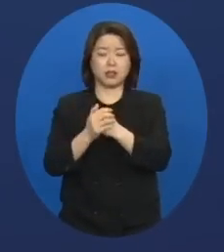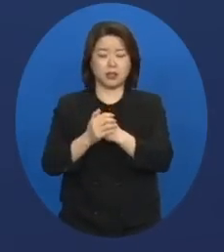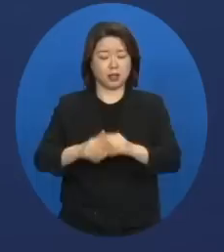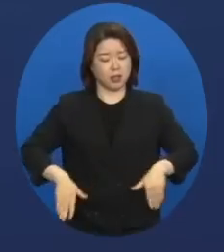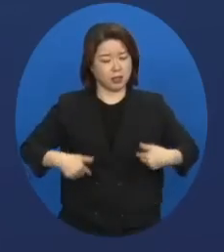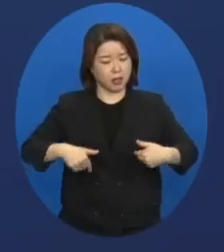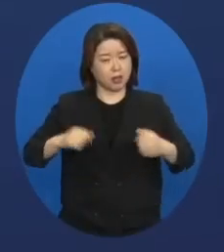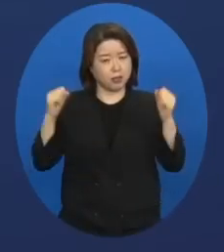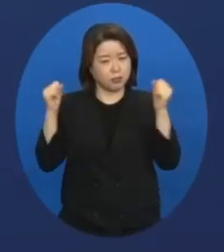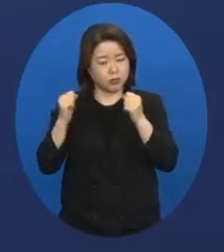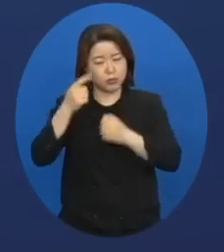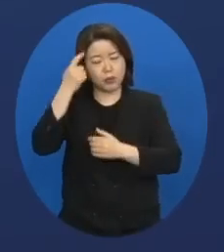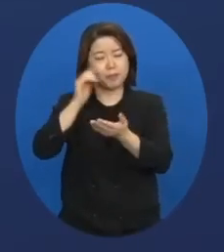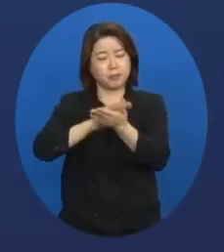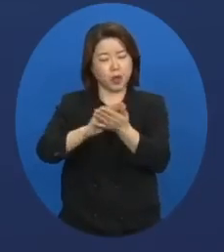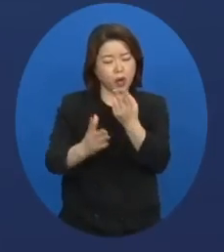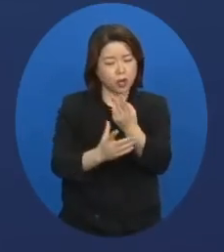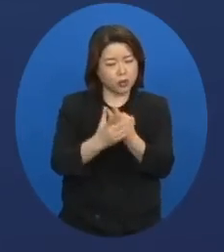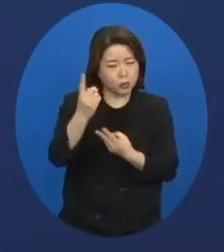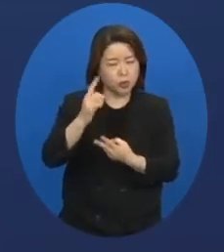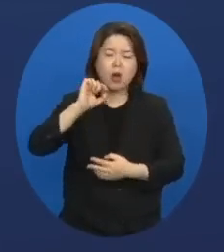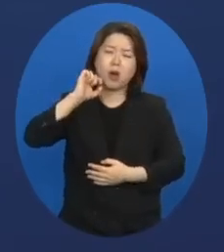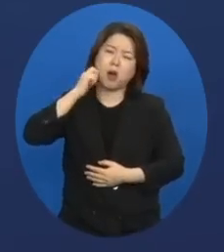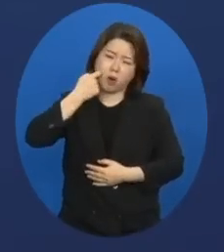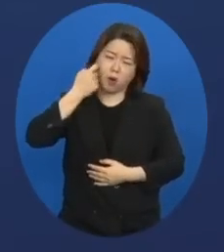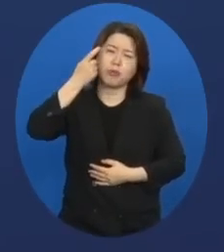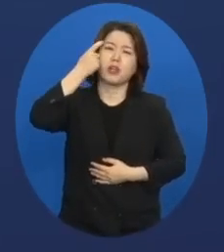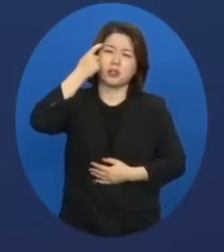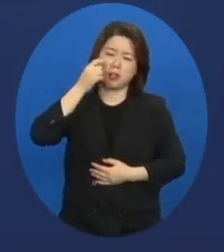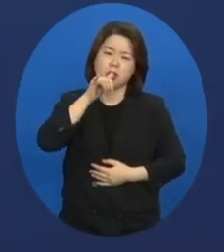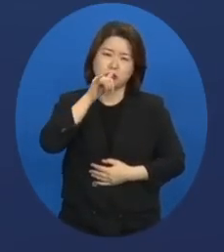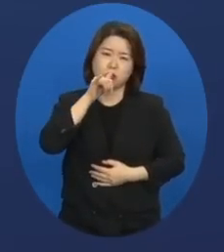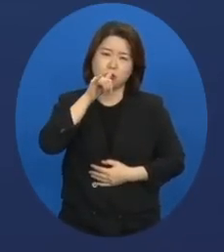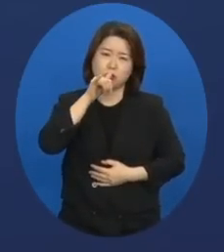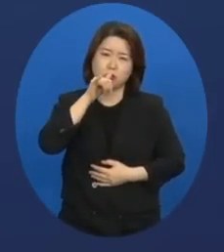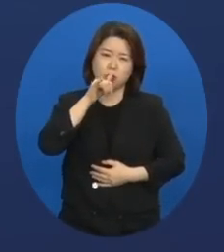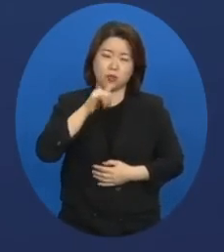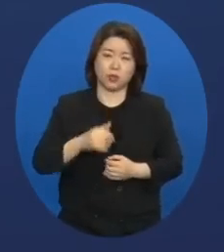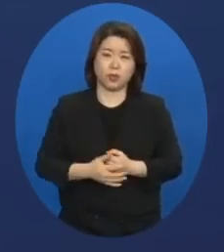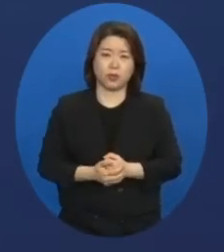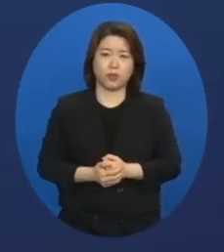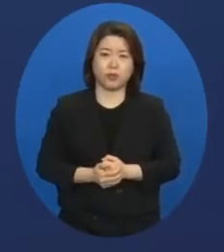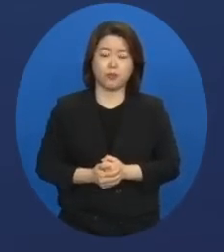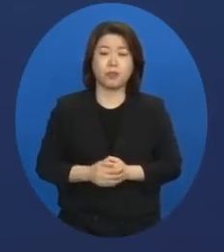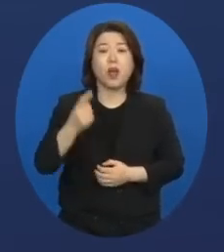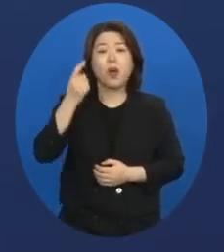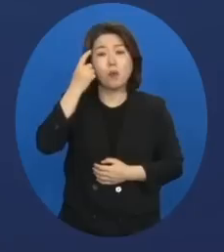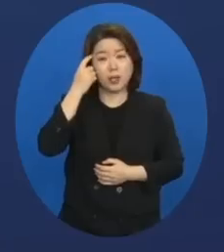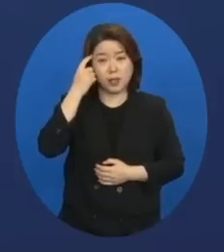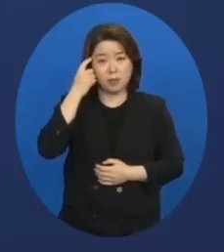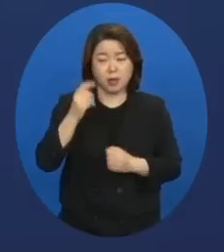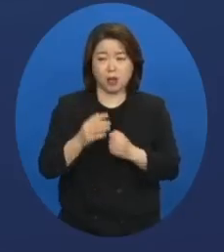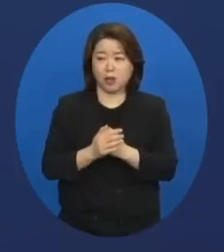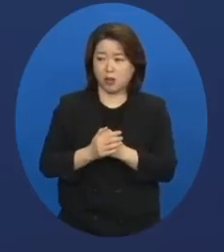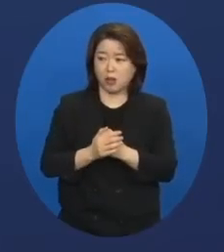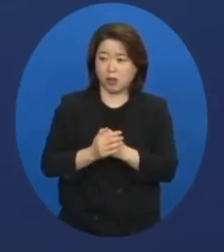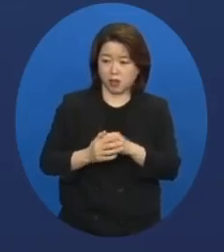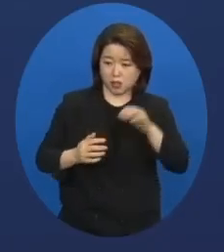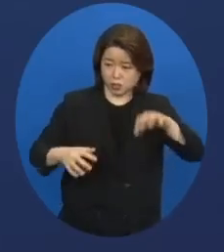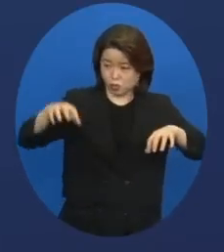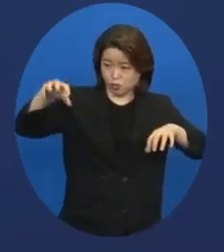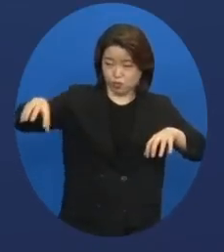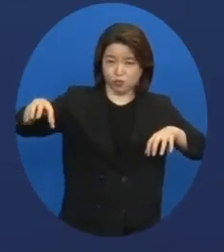남북한이 평화로운 통일을 할 수 없겠다 생각이 든다는 겁니다. 왜? 두 쪽 다를